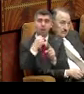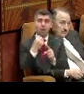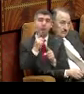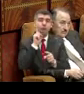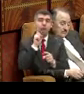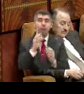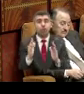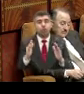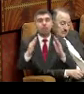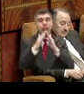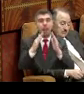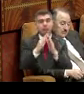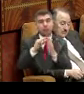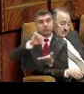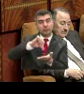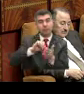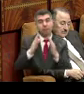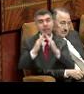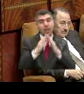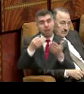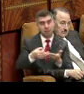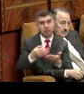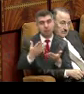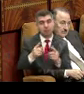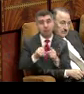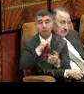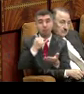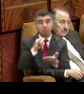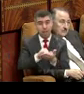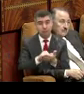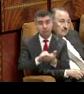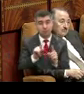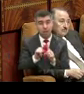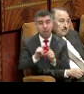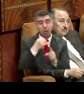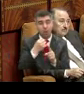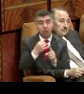هل ضريبة نساء الجبل أن يموتن وهمن على ظهور